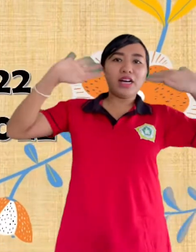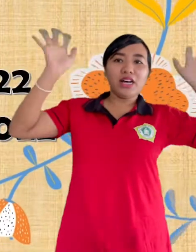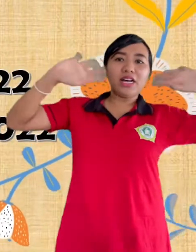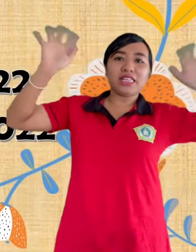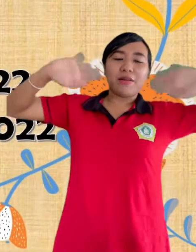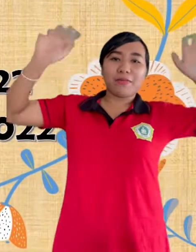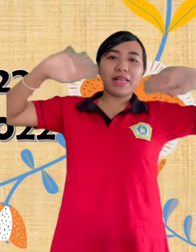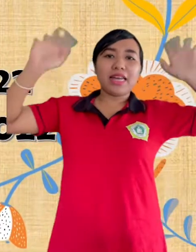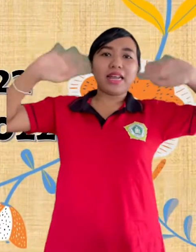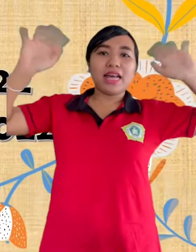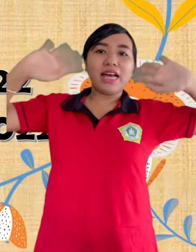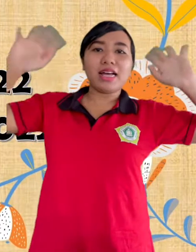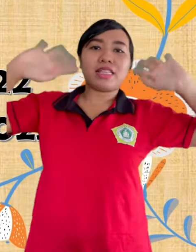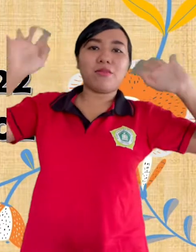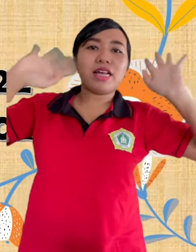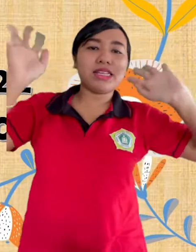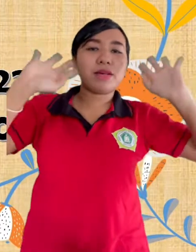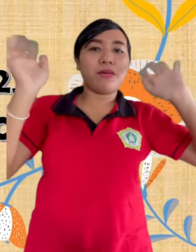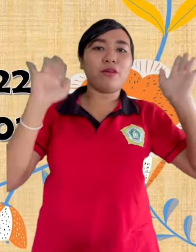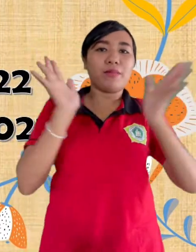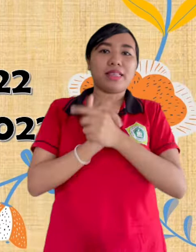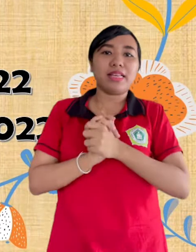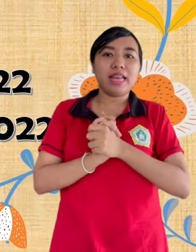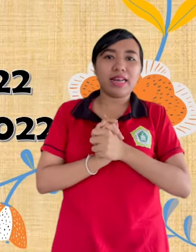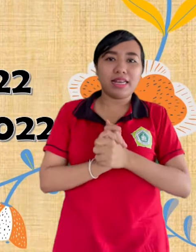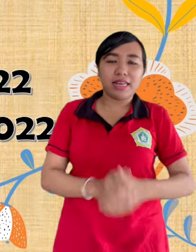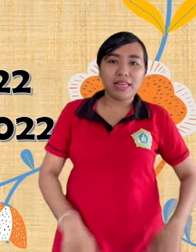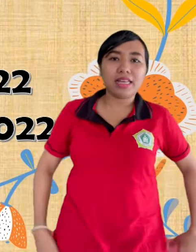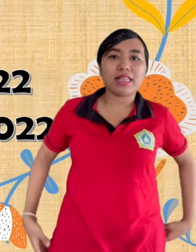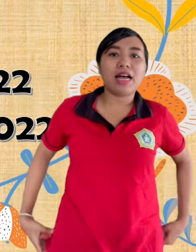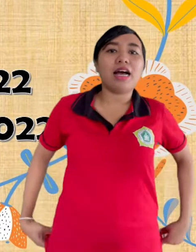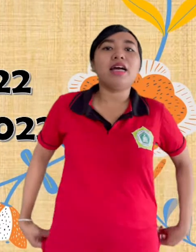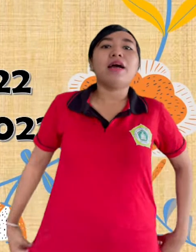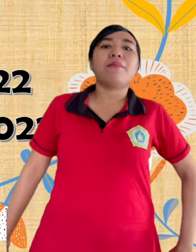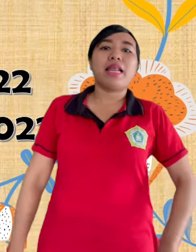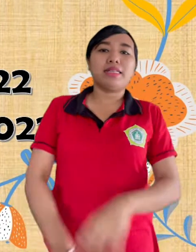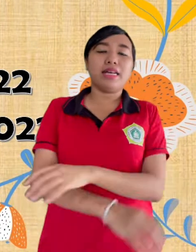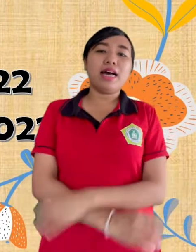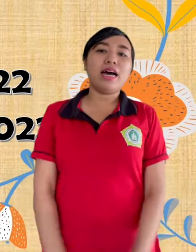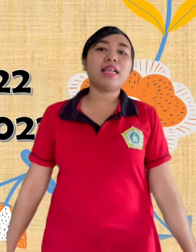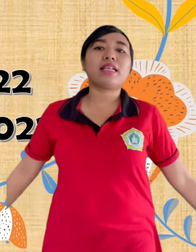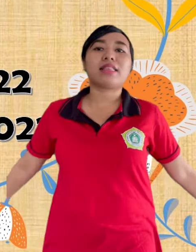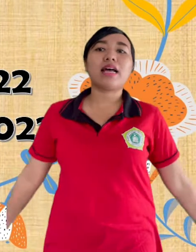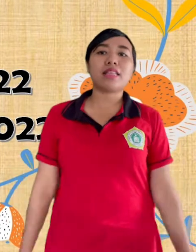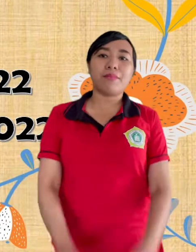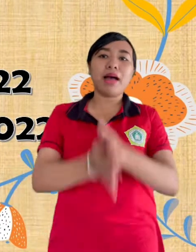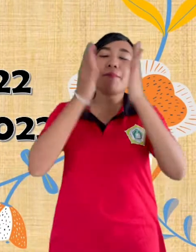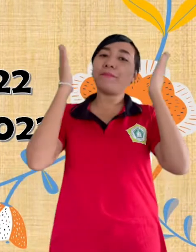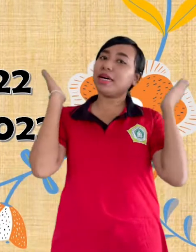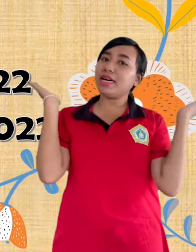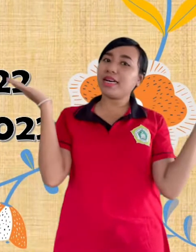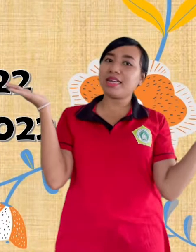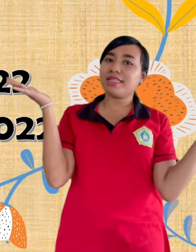Halo, selamat pagi anak-anak. Ketemu lagi sama Bu Guru Martin. Hari ini kita belajar tentang